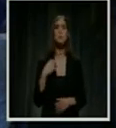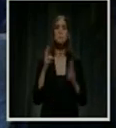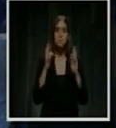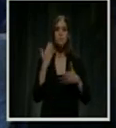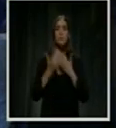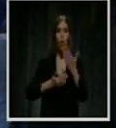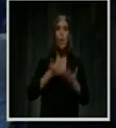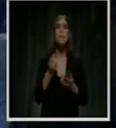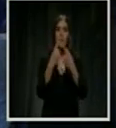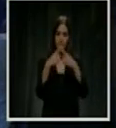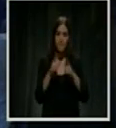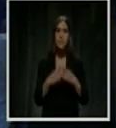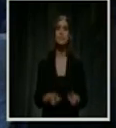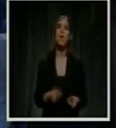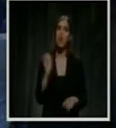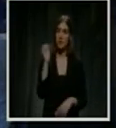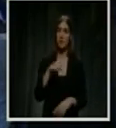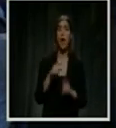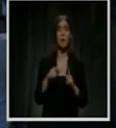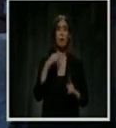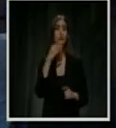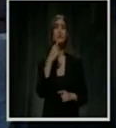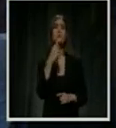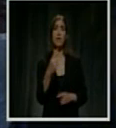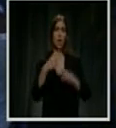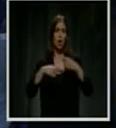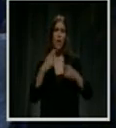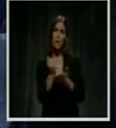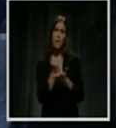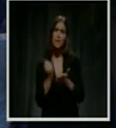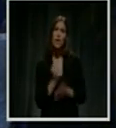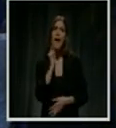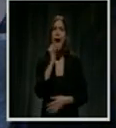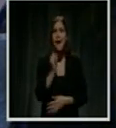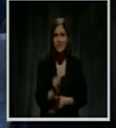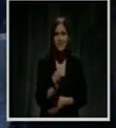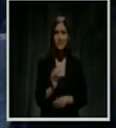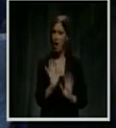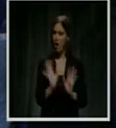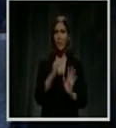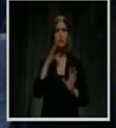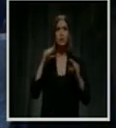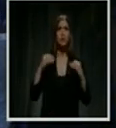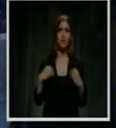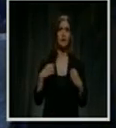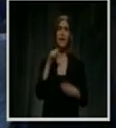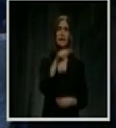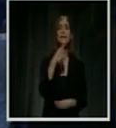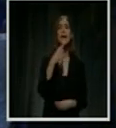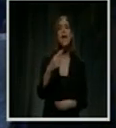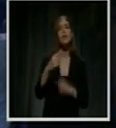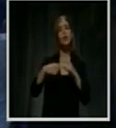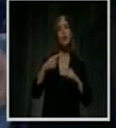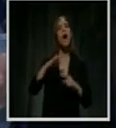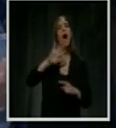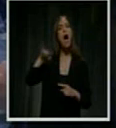aktar riformi. Ma tiġix titkellem fuq il-miżinformazzjoni għadek kifet illi aħna rridu innaħħu